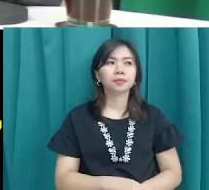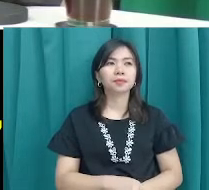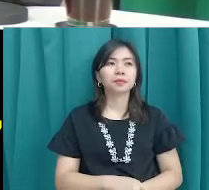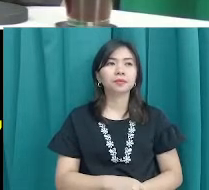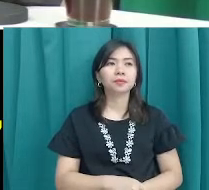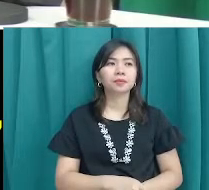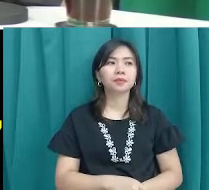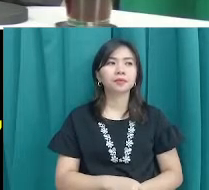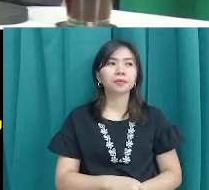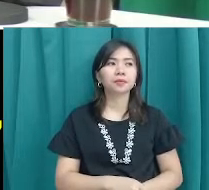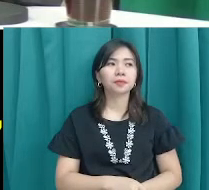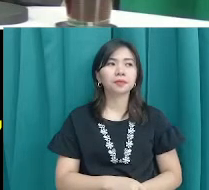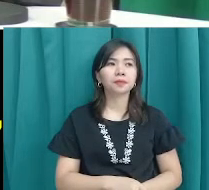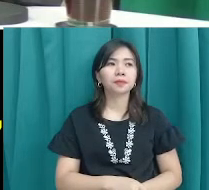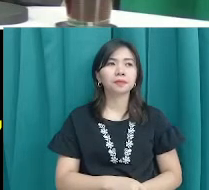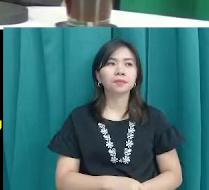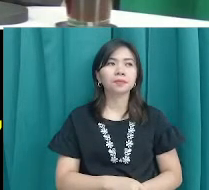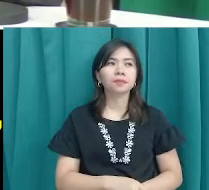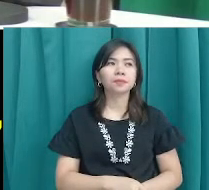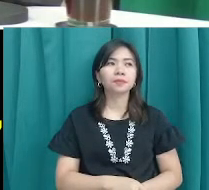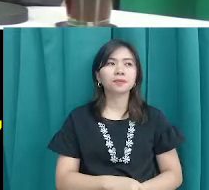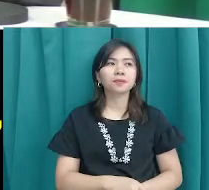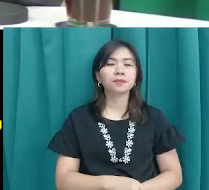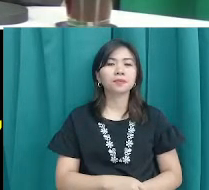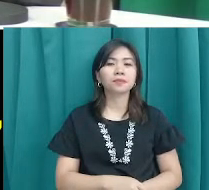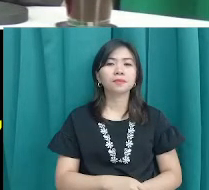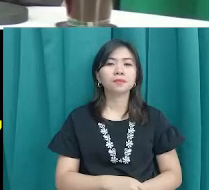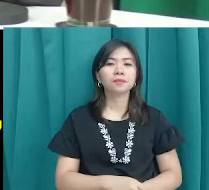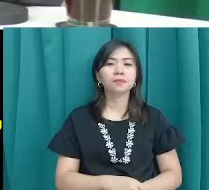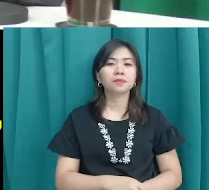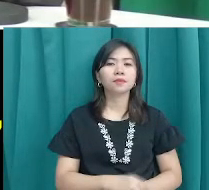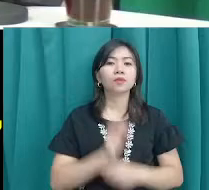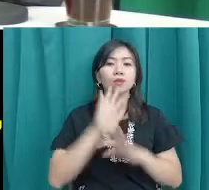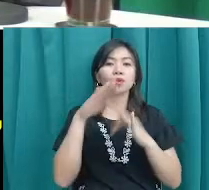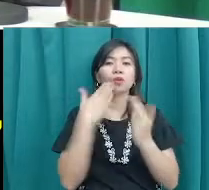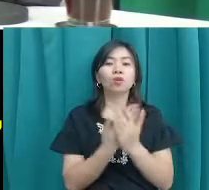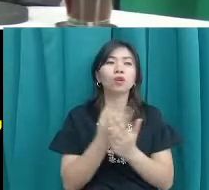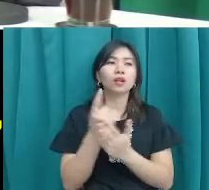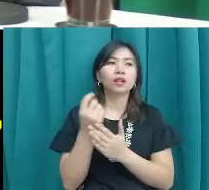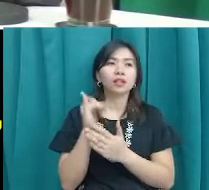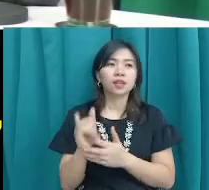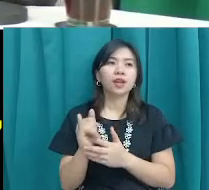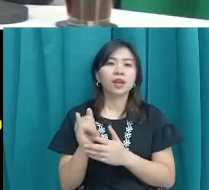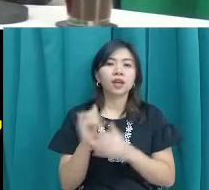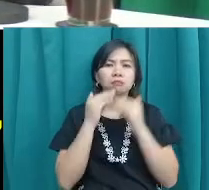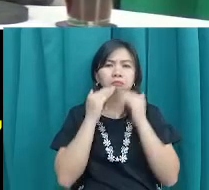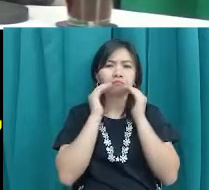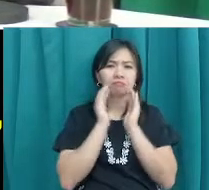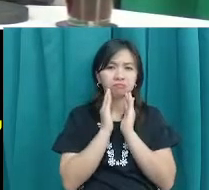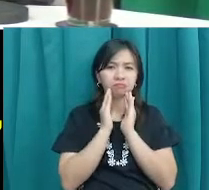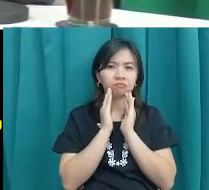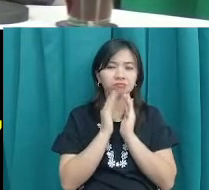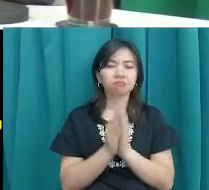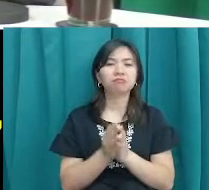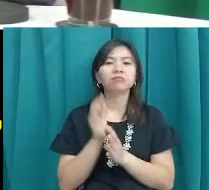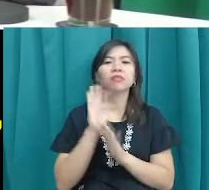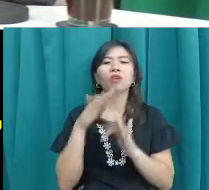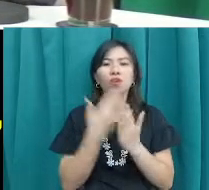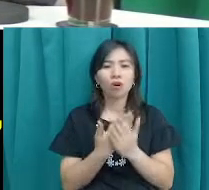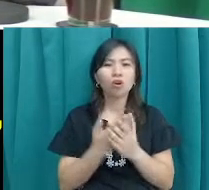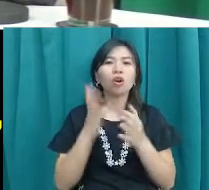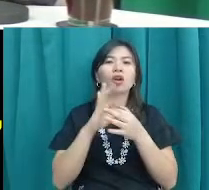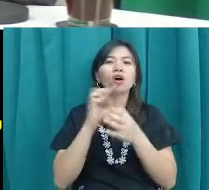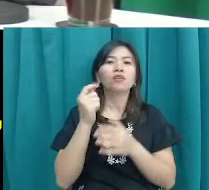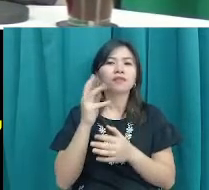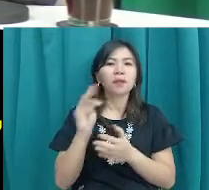talagang ano to, nadidito na yung kanilang kalungkutan. You see? Nung narinig nila ang salita na yan, naging emotional sila.